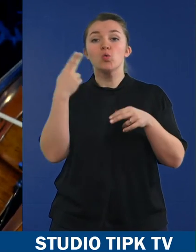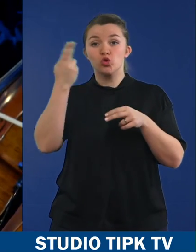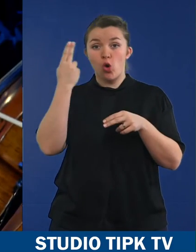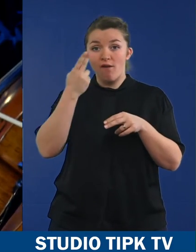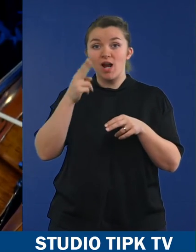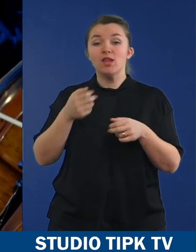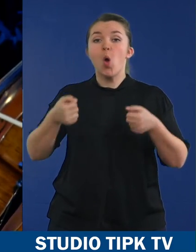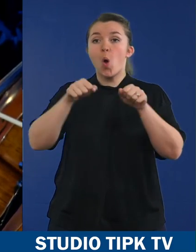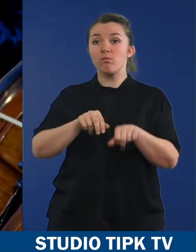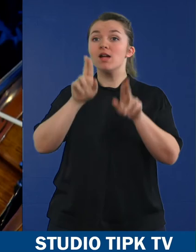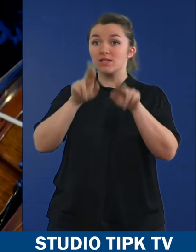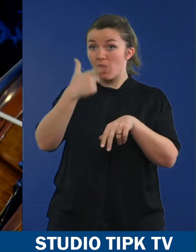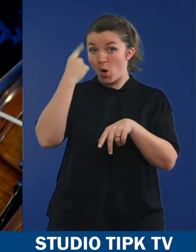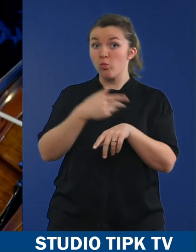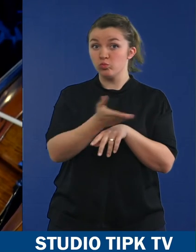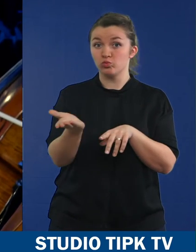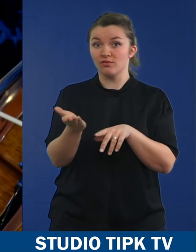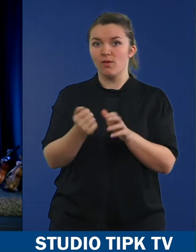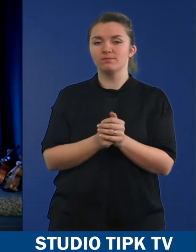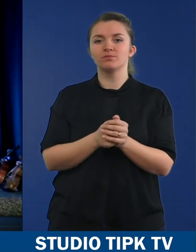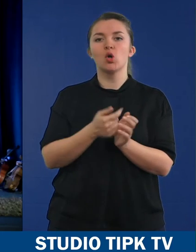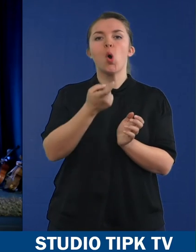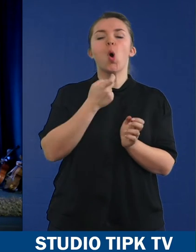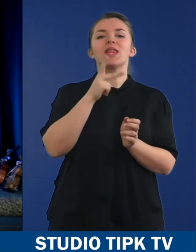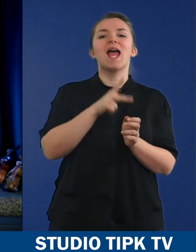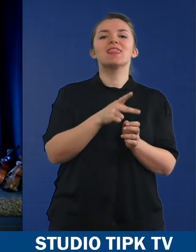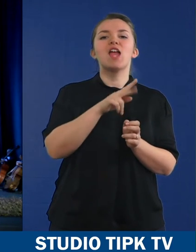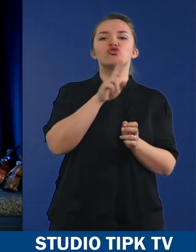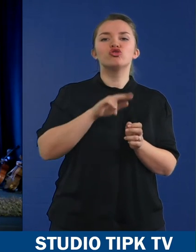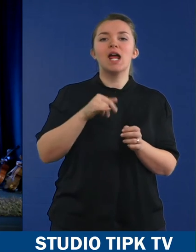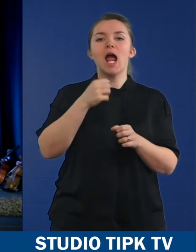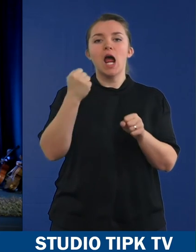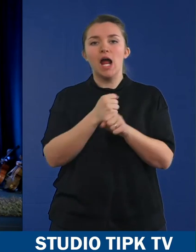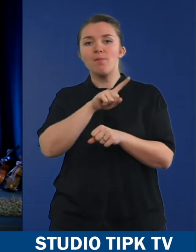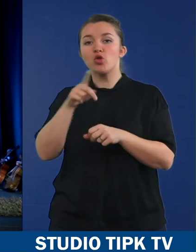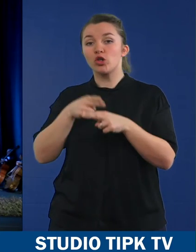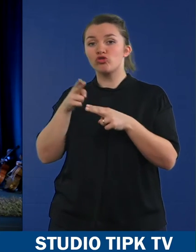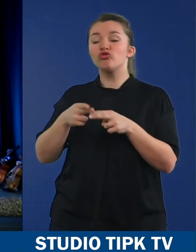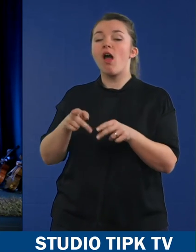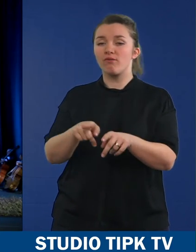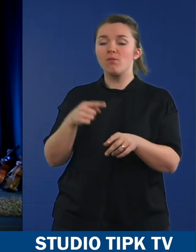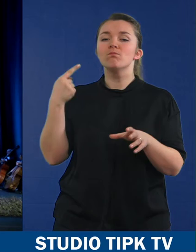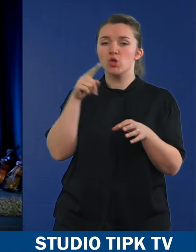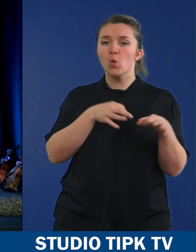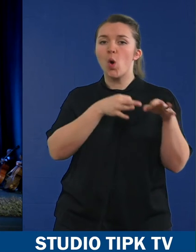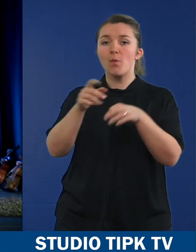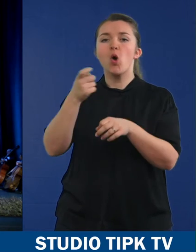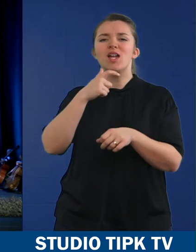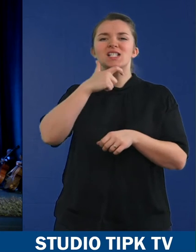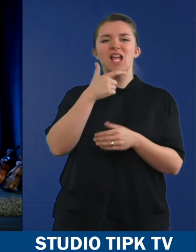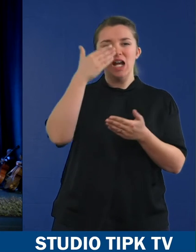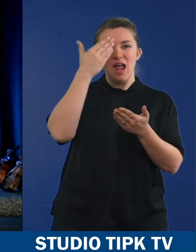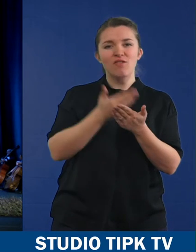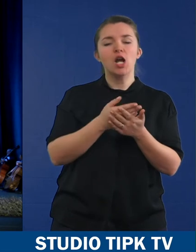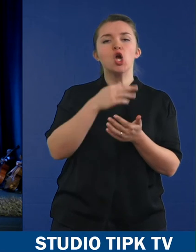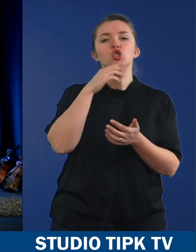oblast ljudstvo. Od knežjega kamna do države je dolga pot. Od stare vere Slovanov